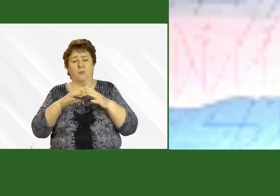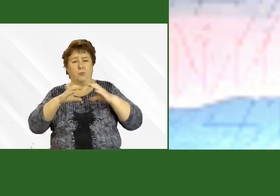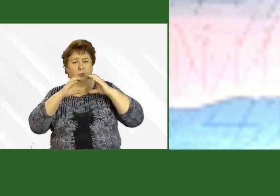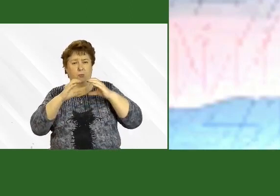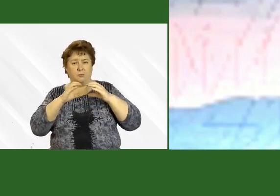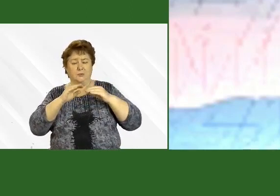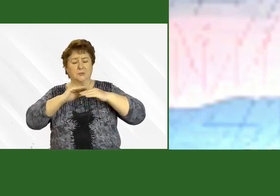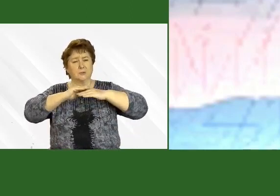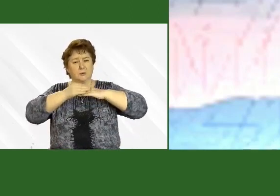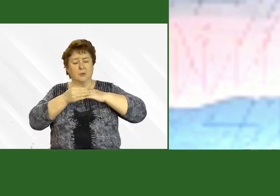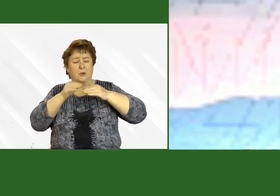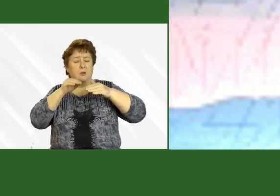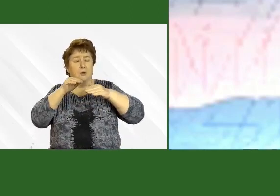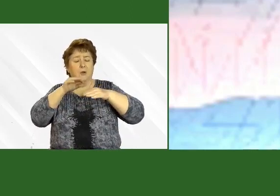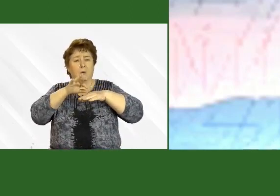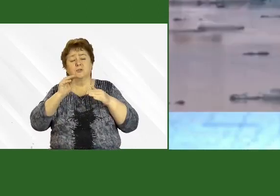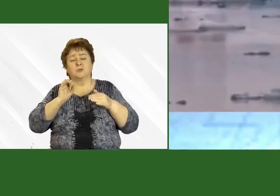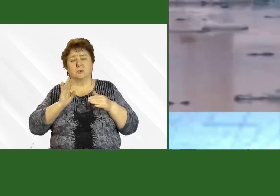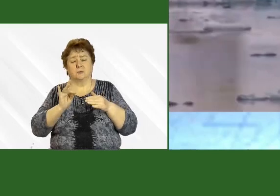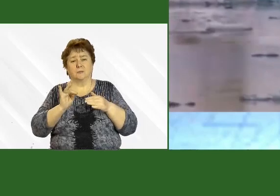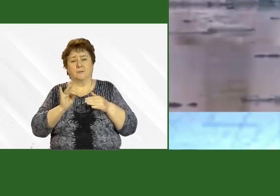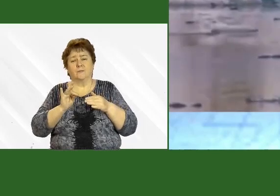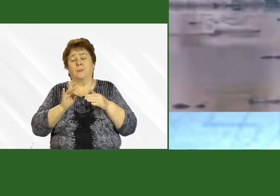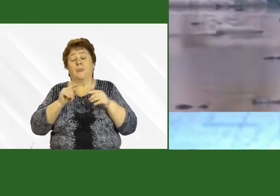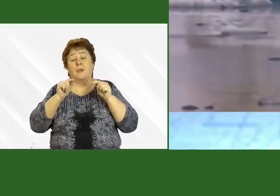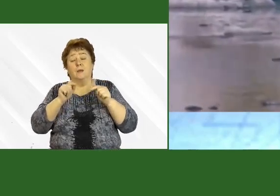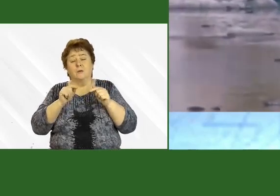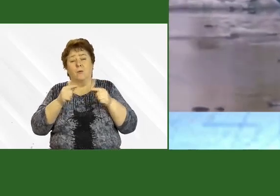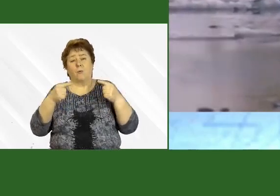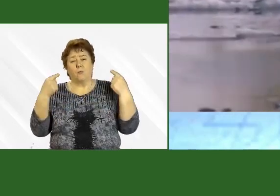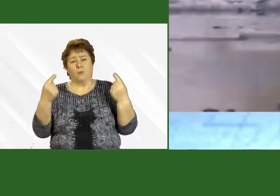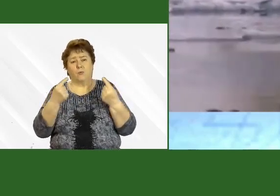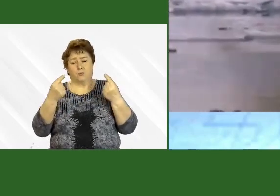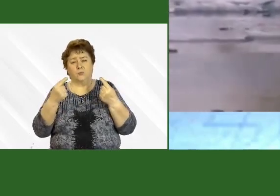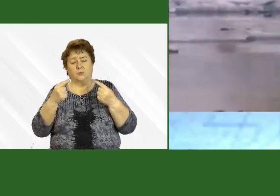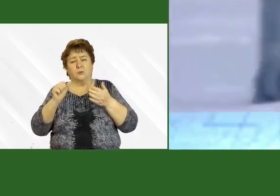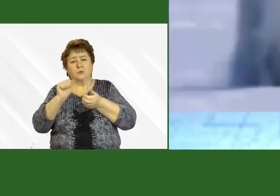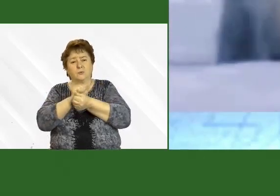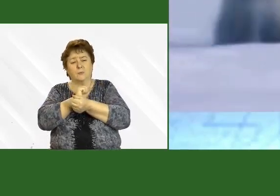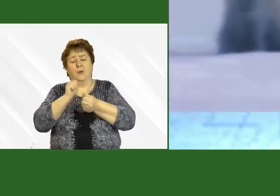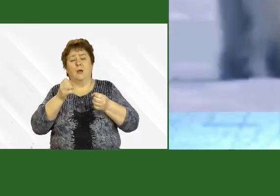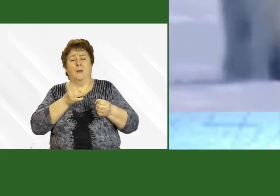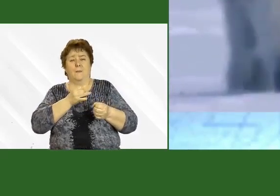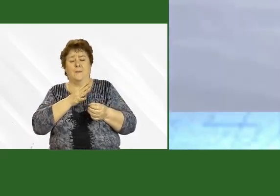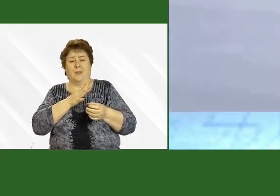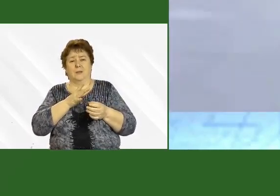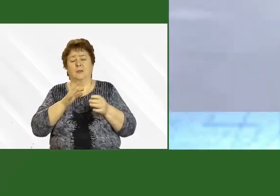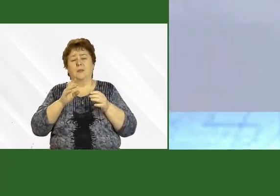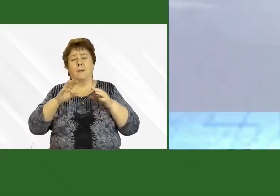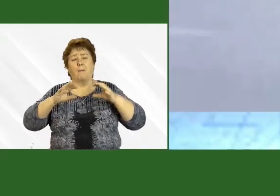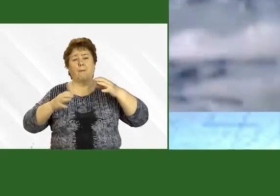слоем подкожного жира самый крупный хищник суши белый медведь